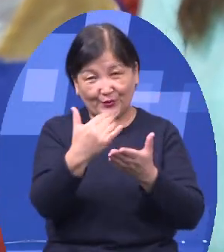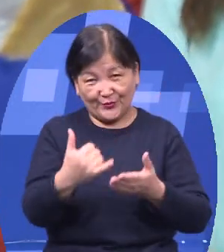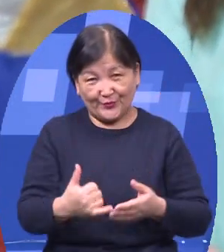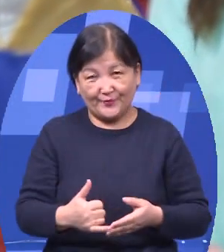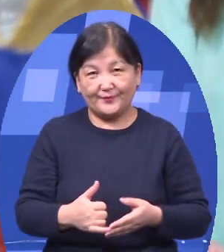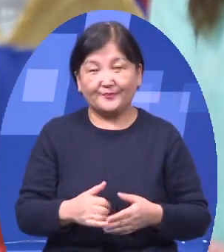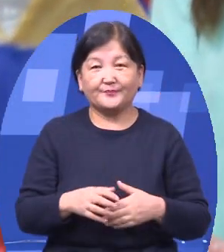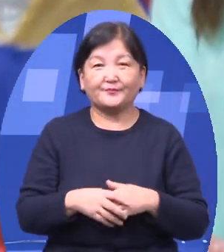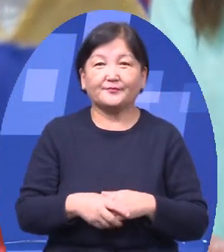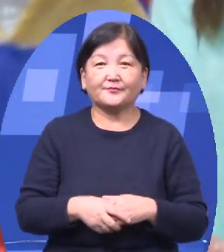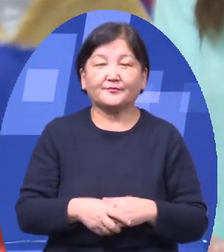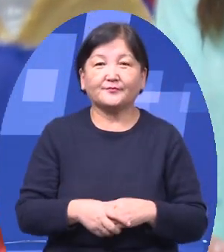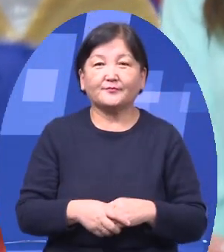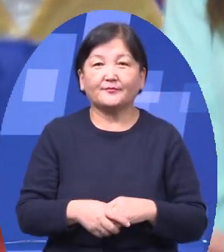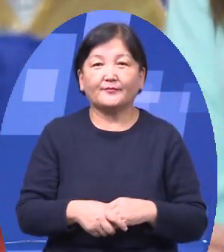Сайхан шинэллээ.